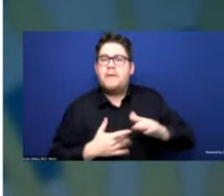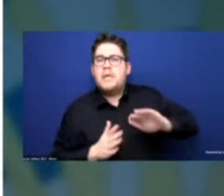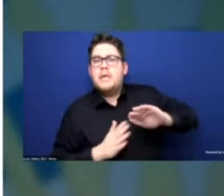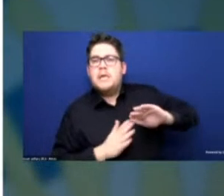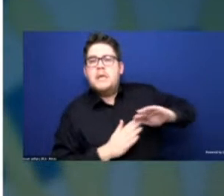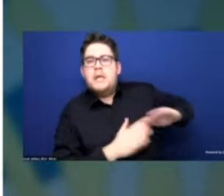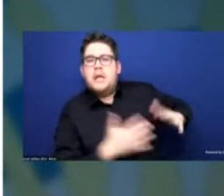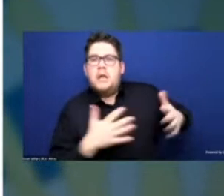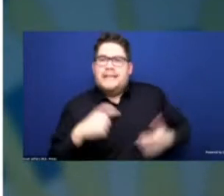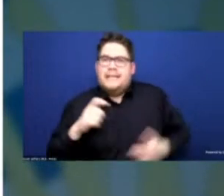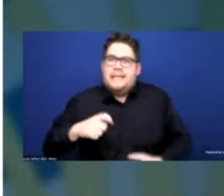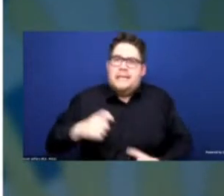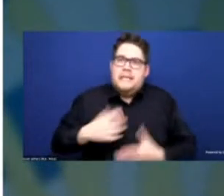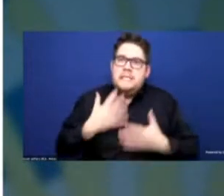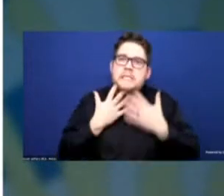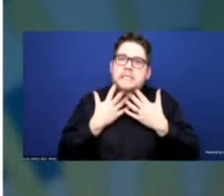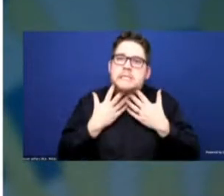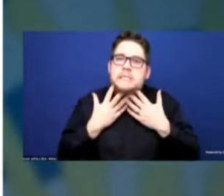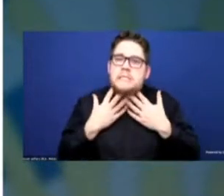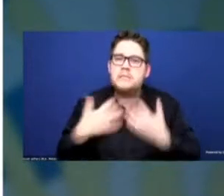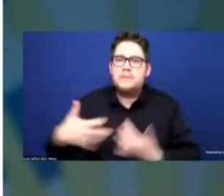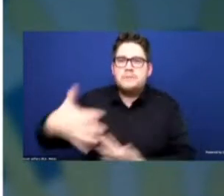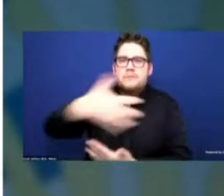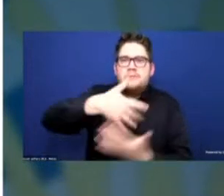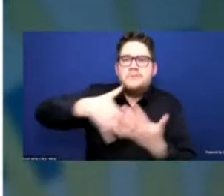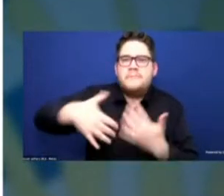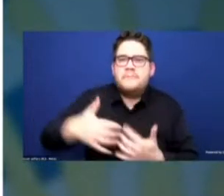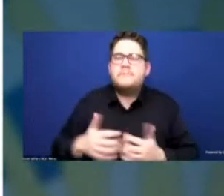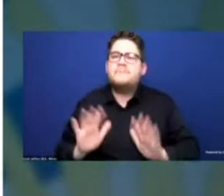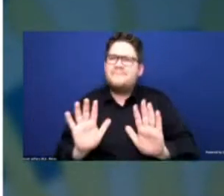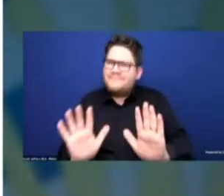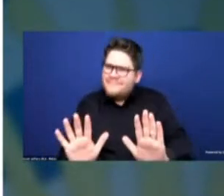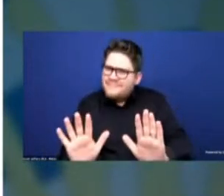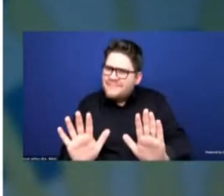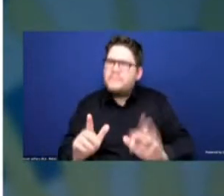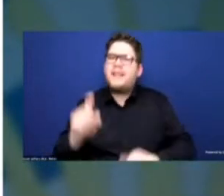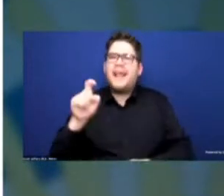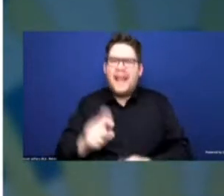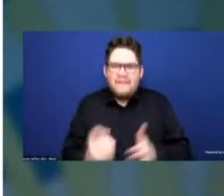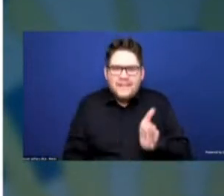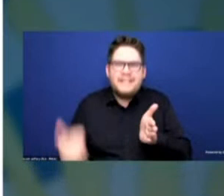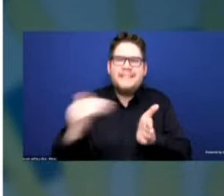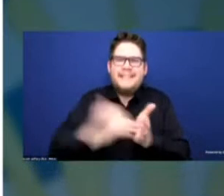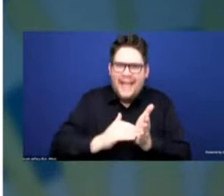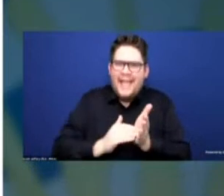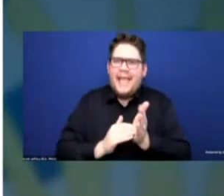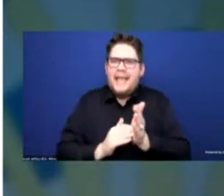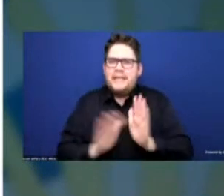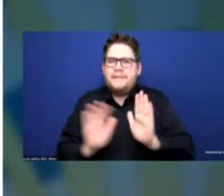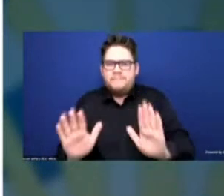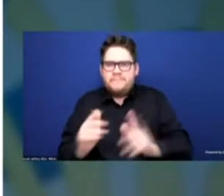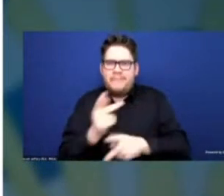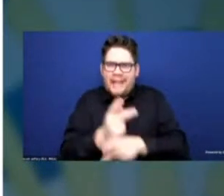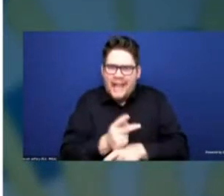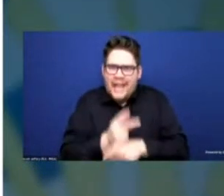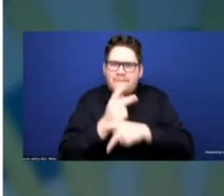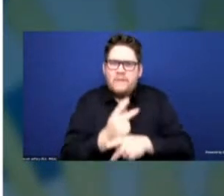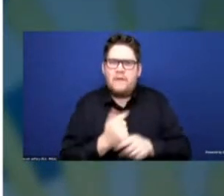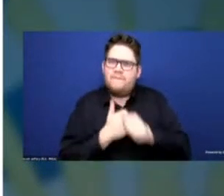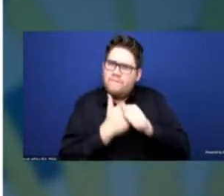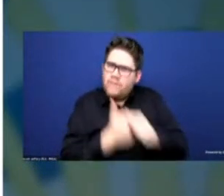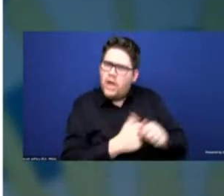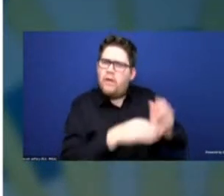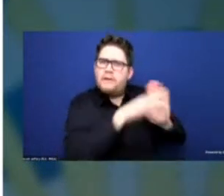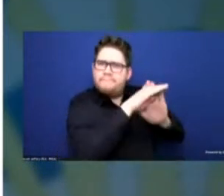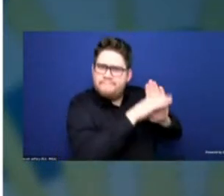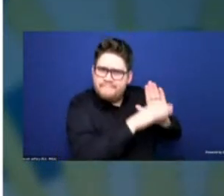need to pay attention 要谨 again. 慎。 We want to be able to have interactions and connections, whether it's for work, whether